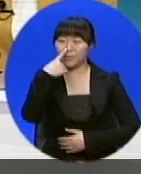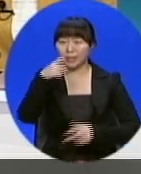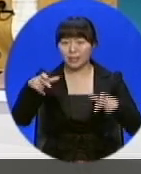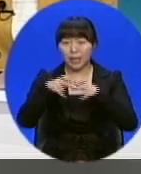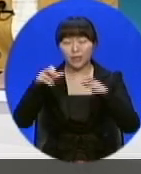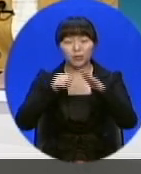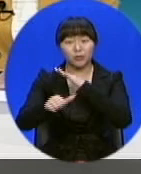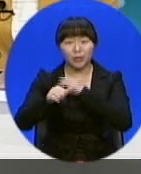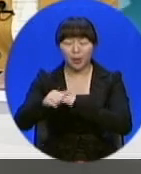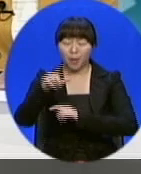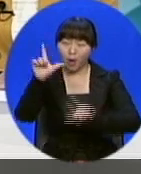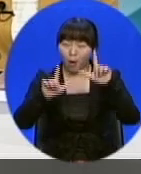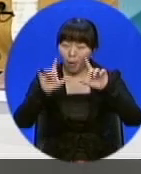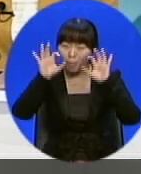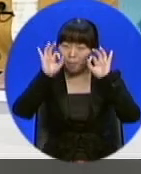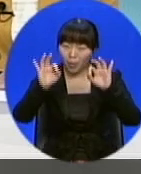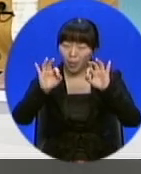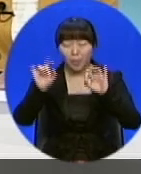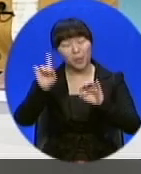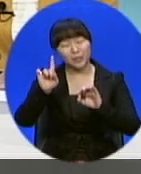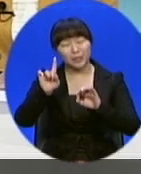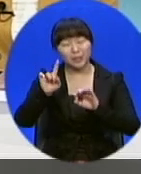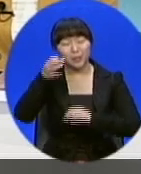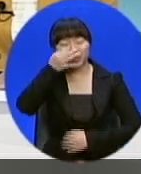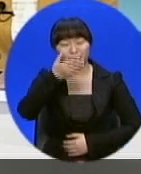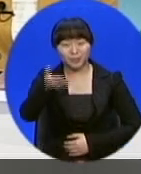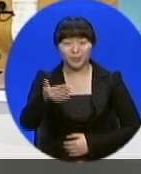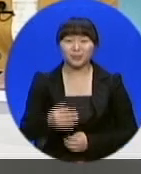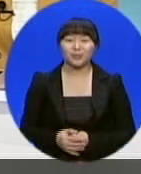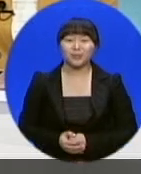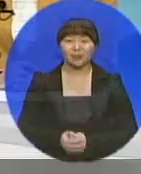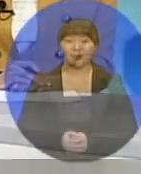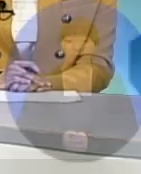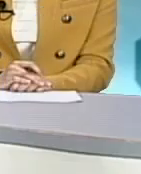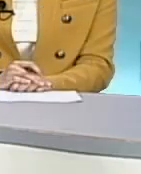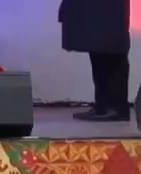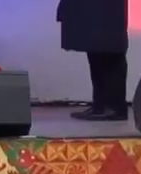볼 수 있는데요. 어떤 경기들이 펼쳐질까요? 정두리 기자가 소개합니다.